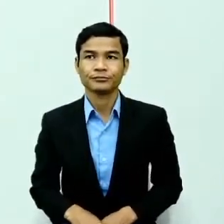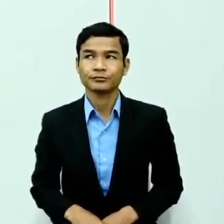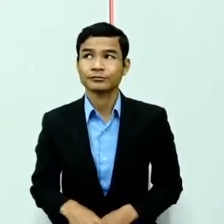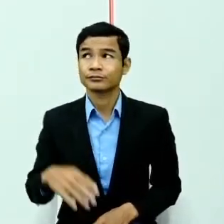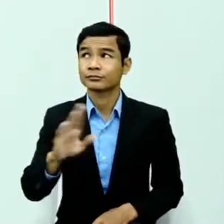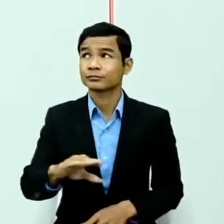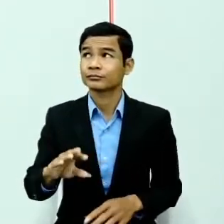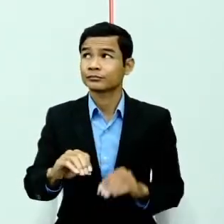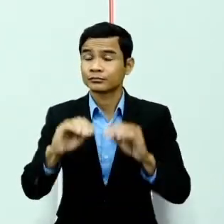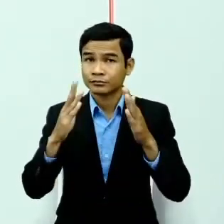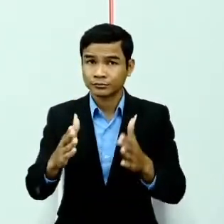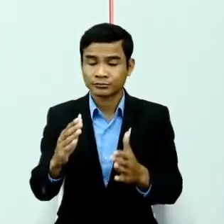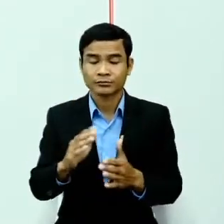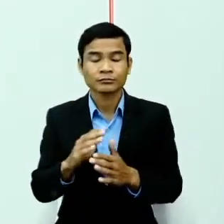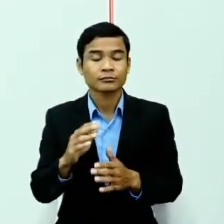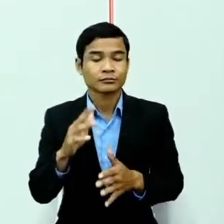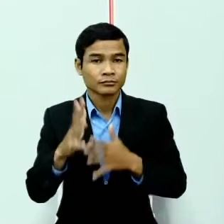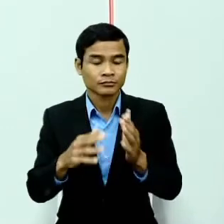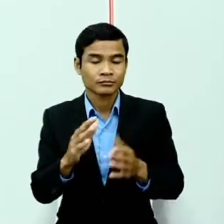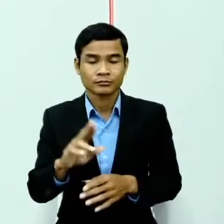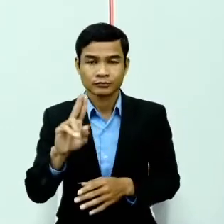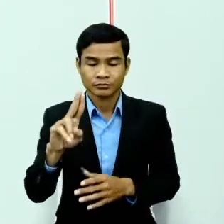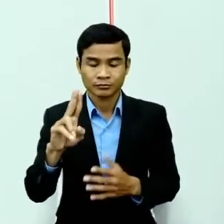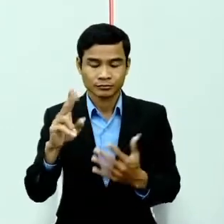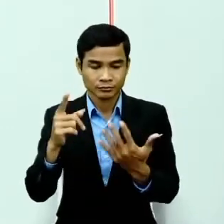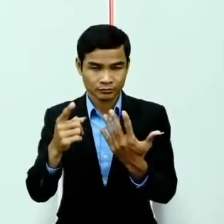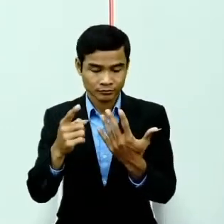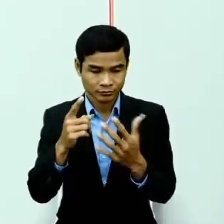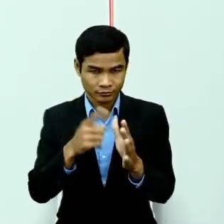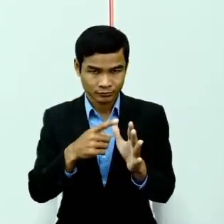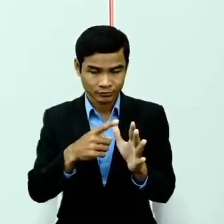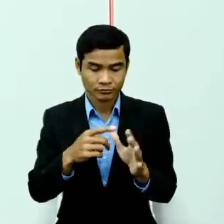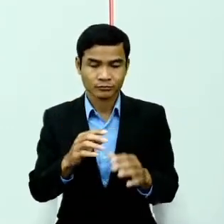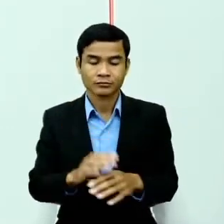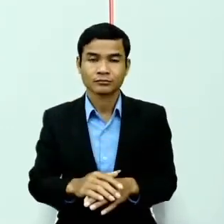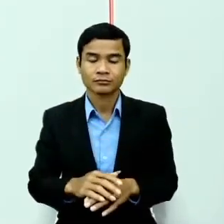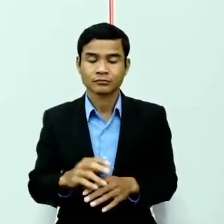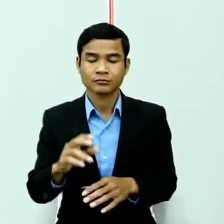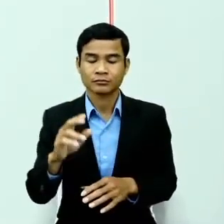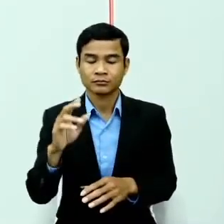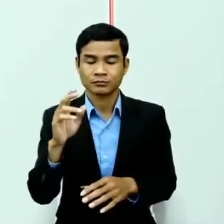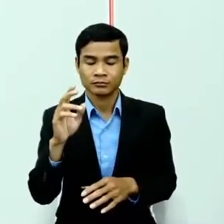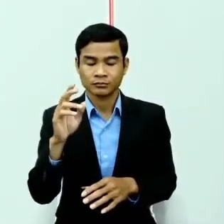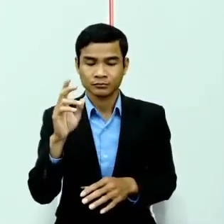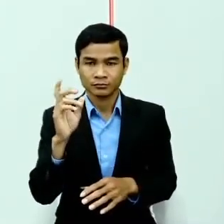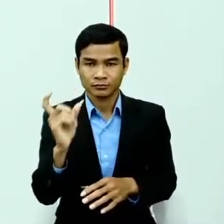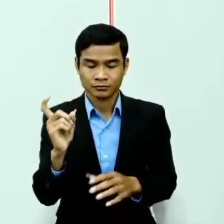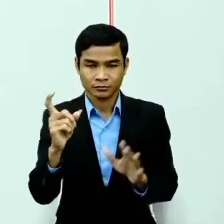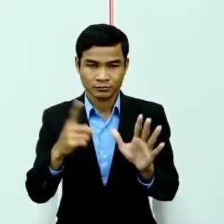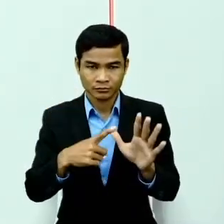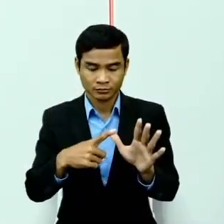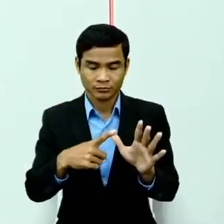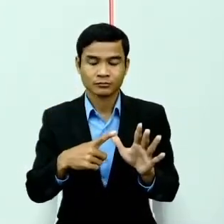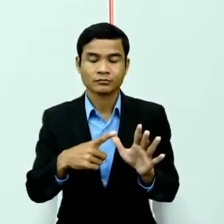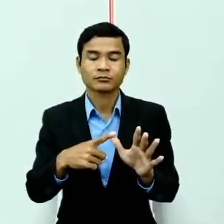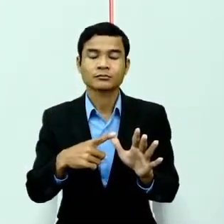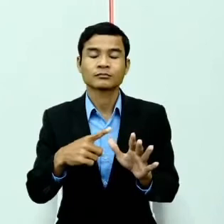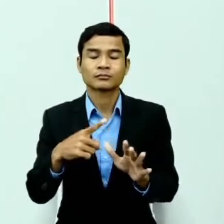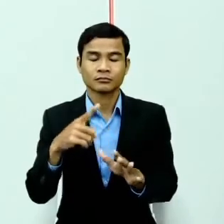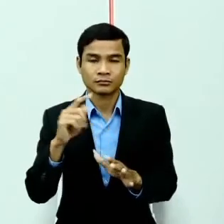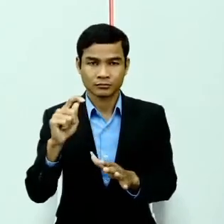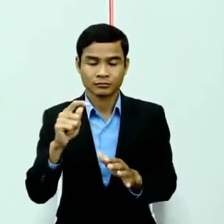cô sẽ đạp nè kêu ăn tình ạ khní o á à ho á ha nâng rỡ ha